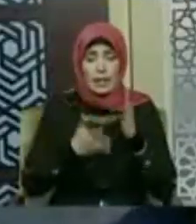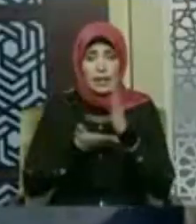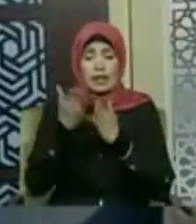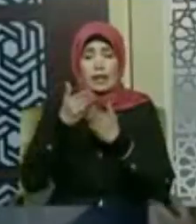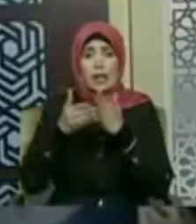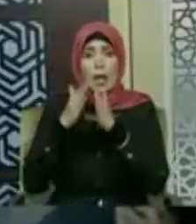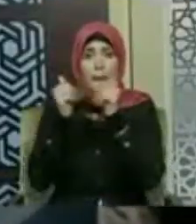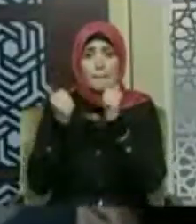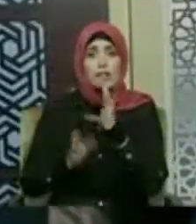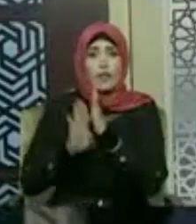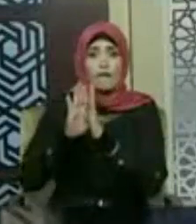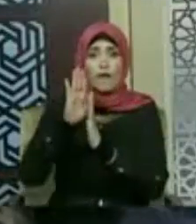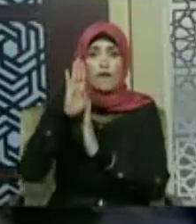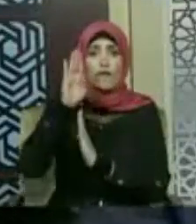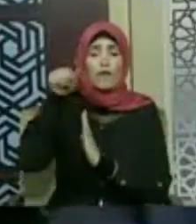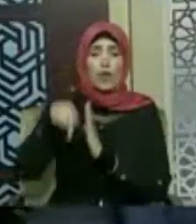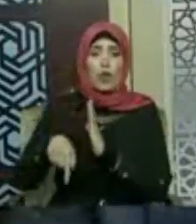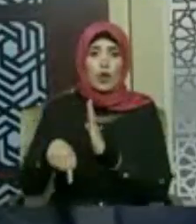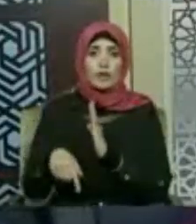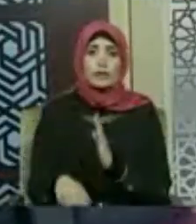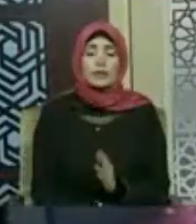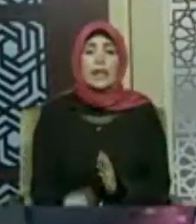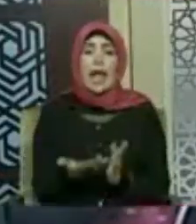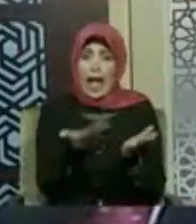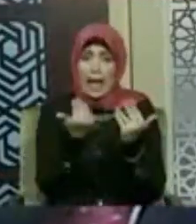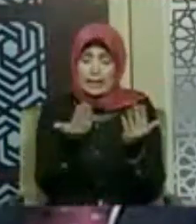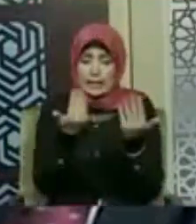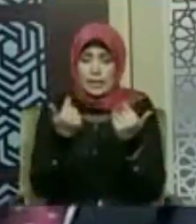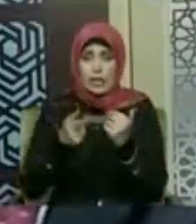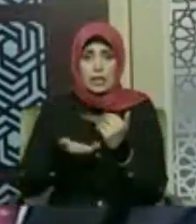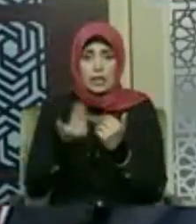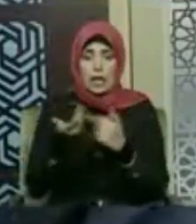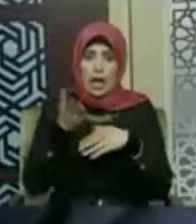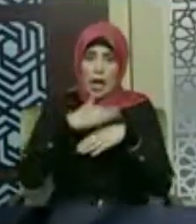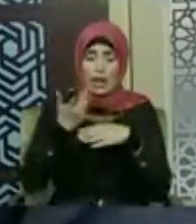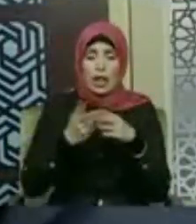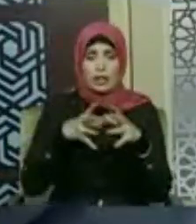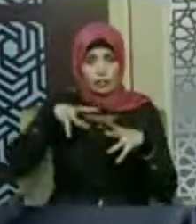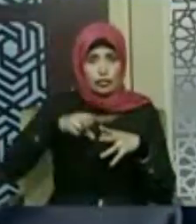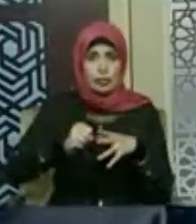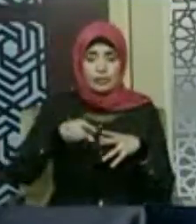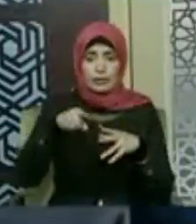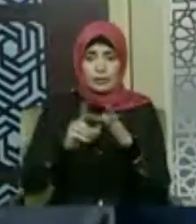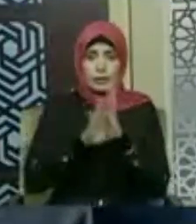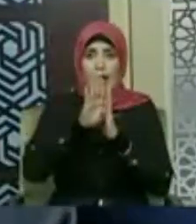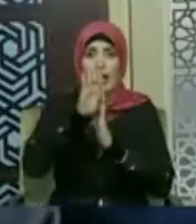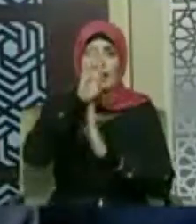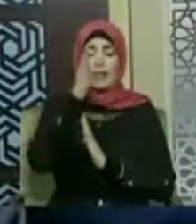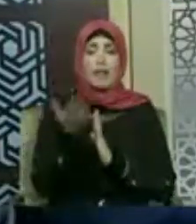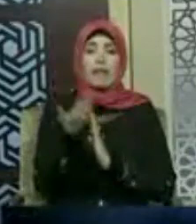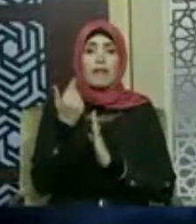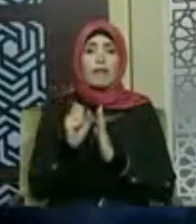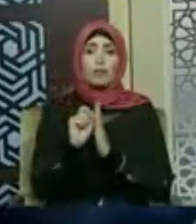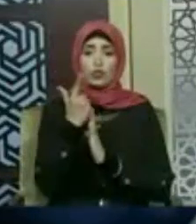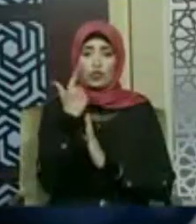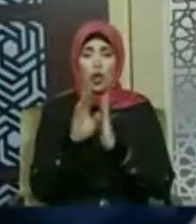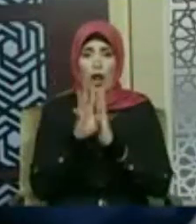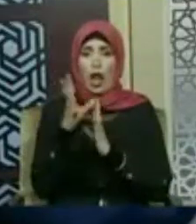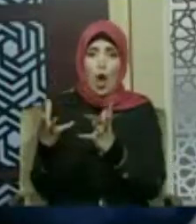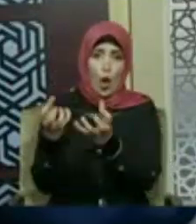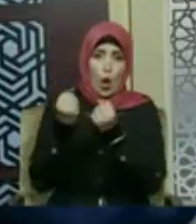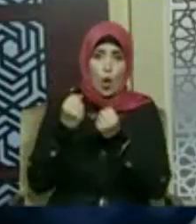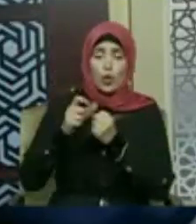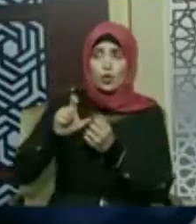مكانكم تهيأ، فهيأ مكنوا للمجد هيأ، خذوا